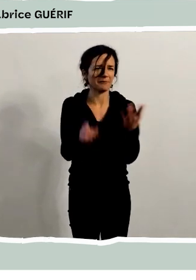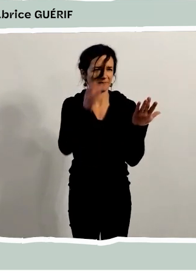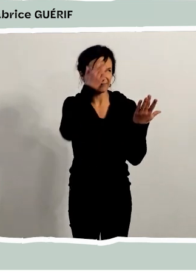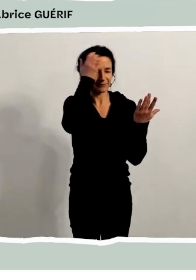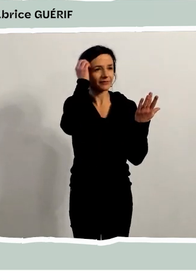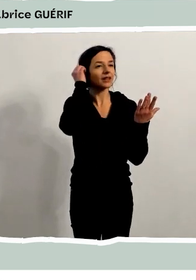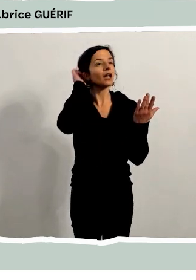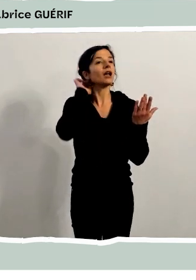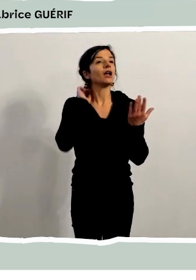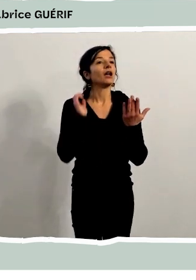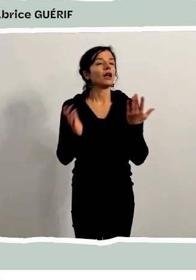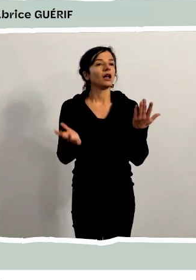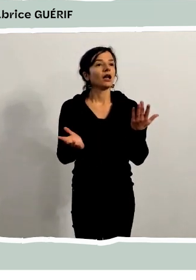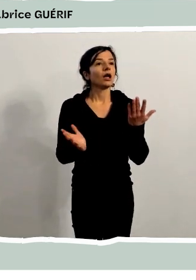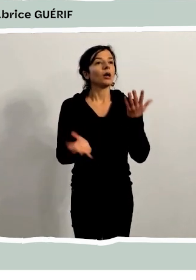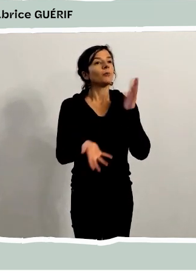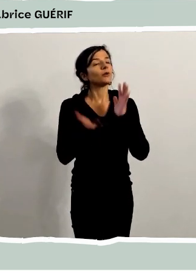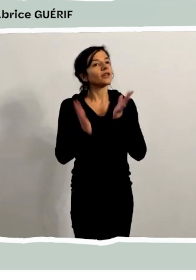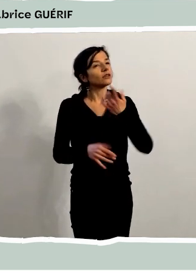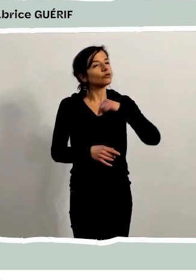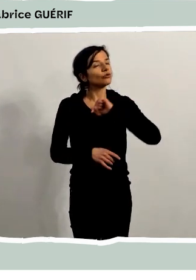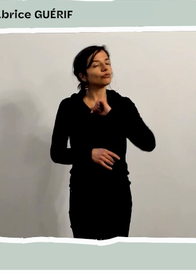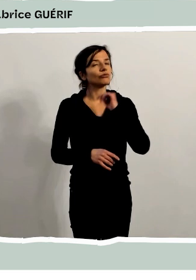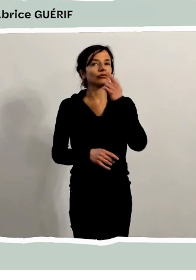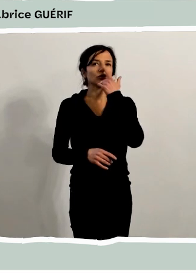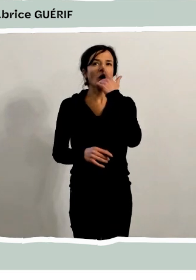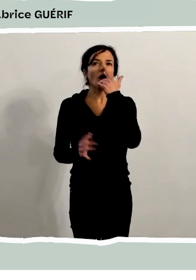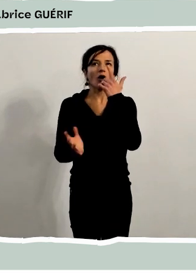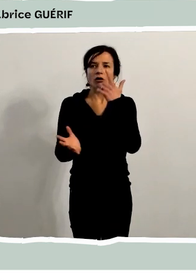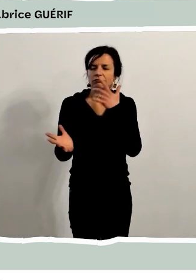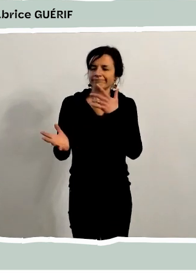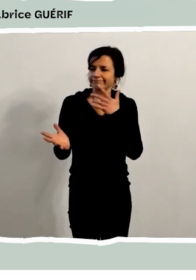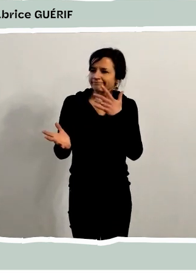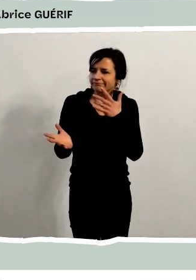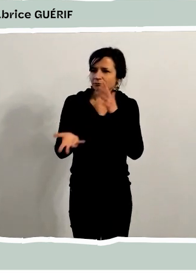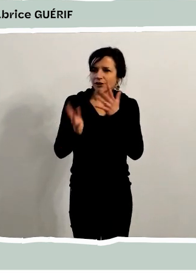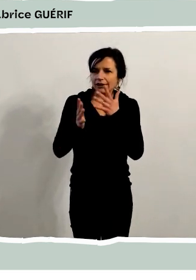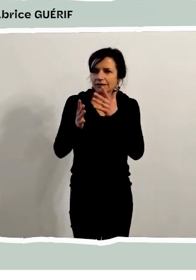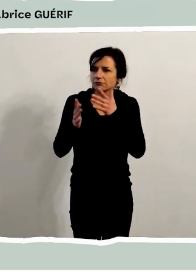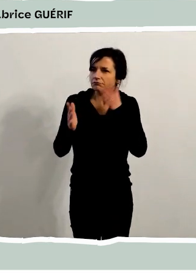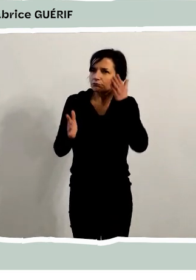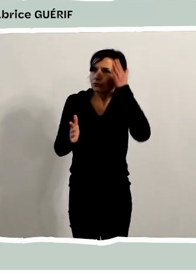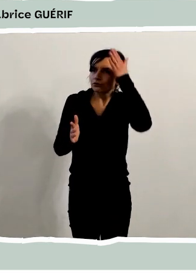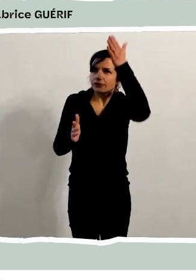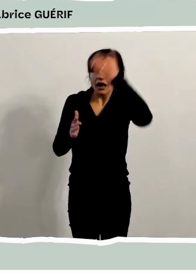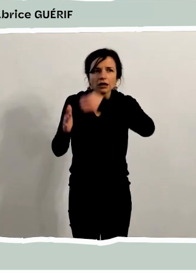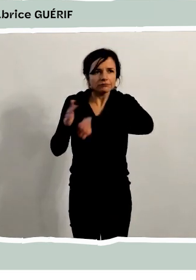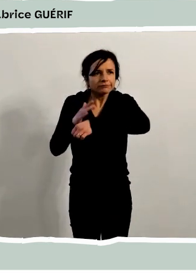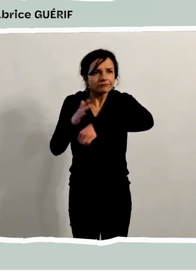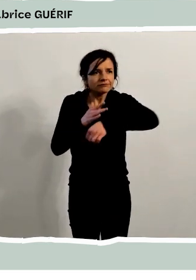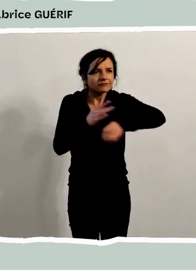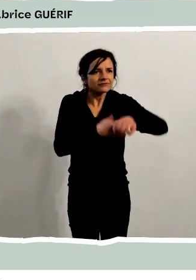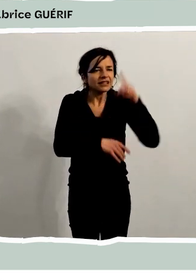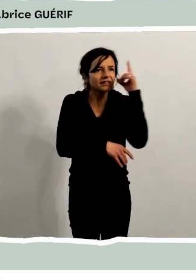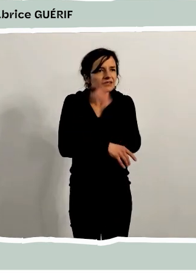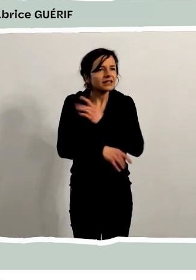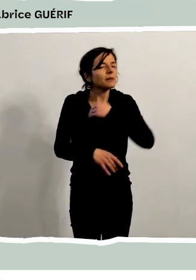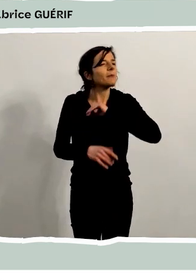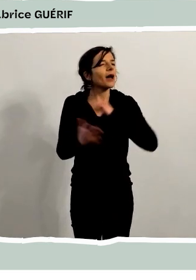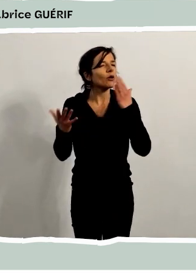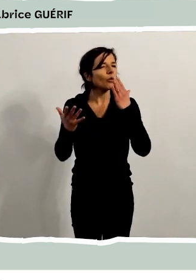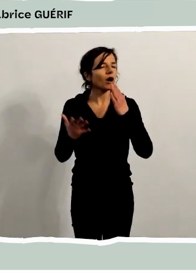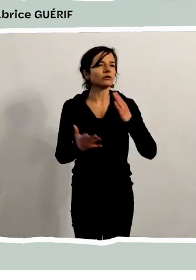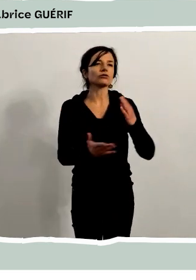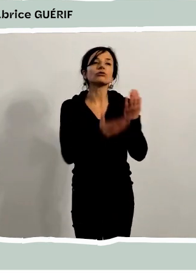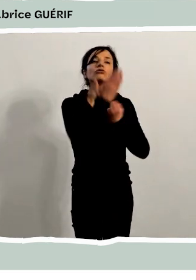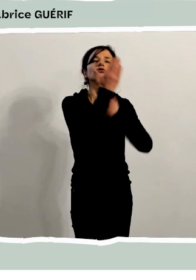peuvent nous laisser à penser que notre fertilité pourrait être en danger? Alors, depuis la nouvelle loi de bioéthique de 2021,